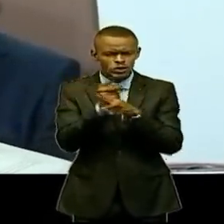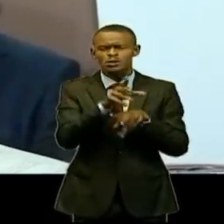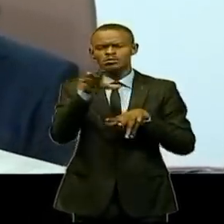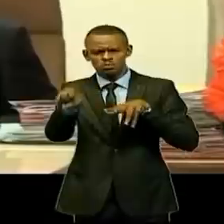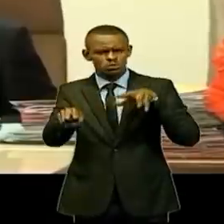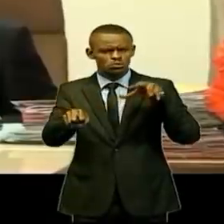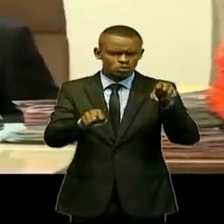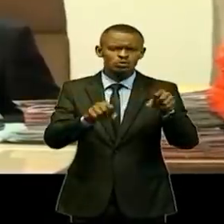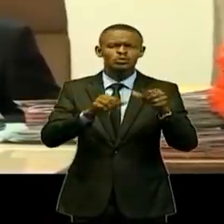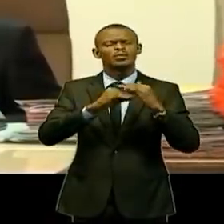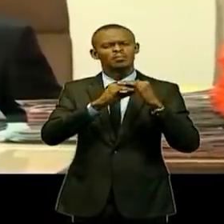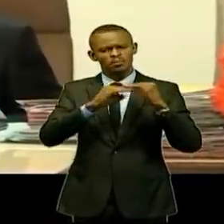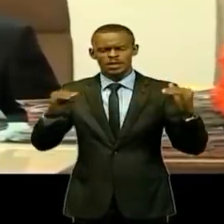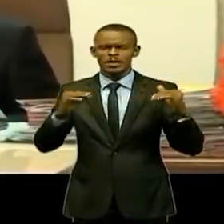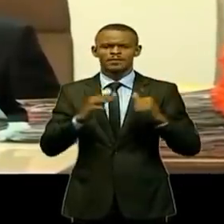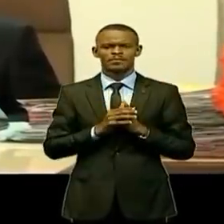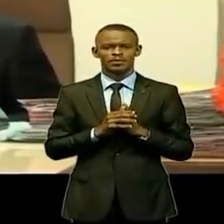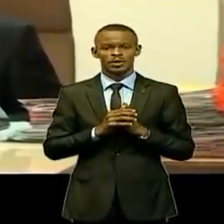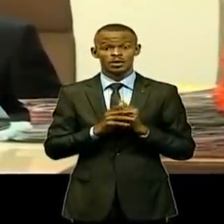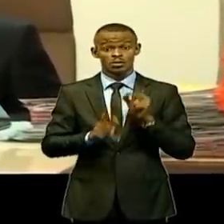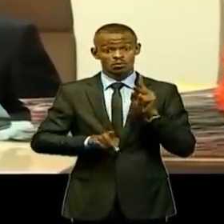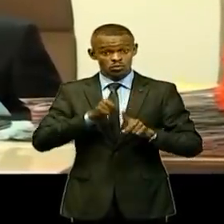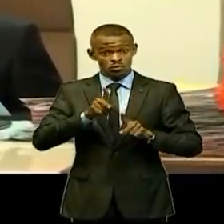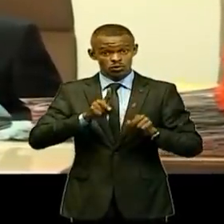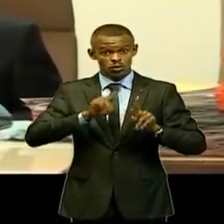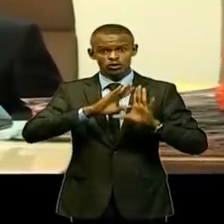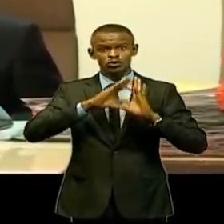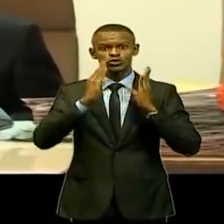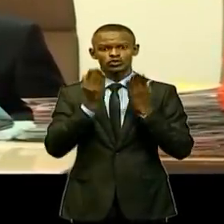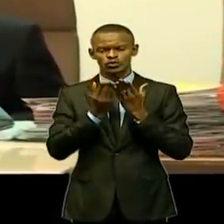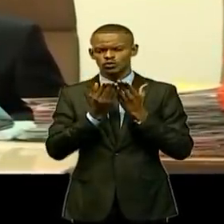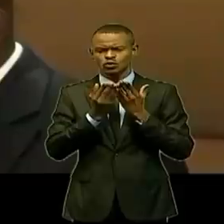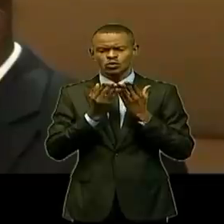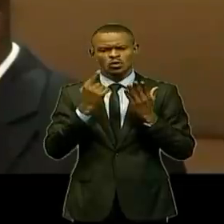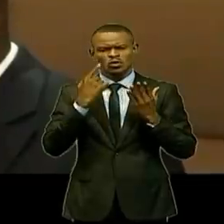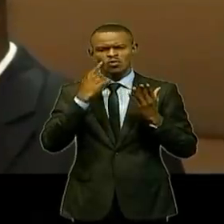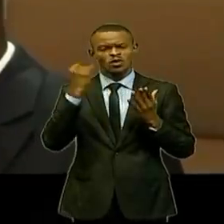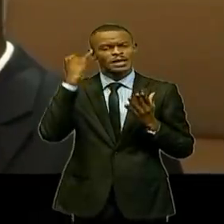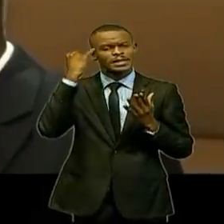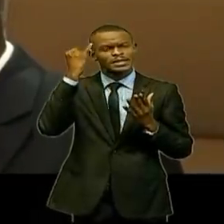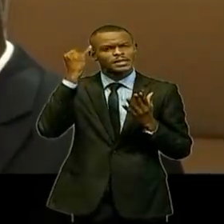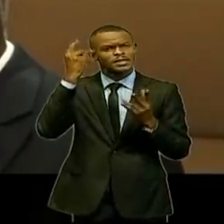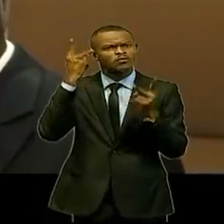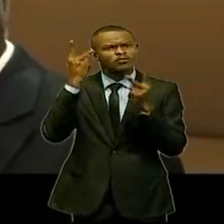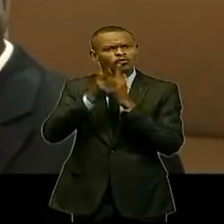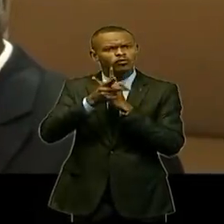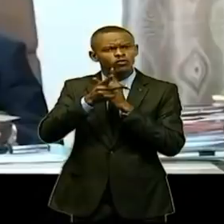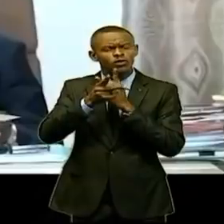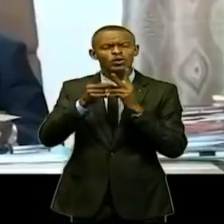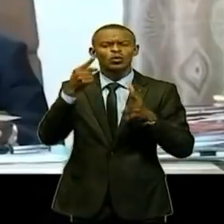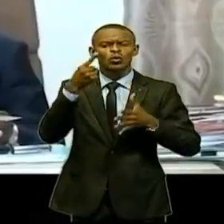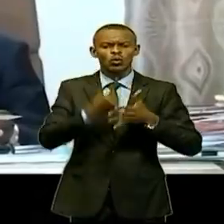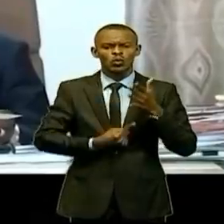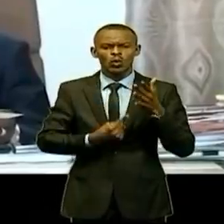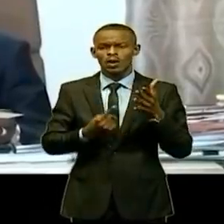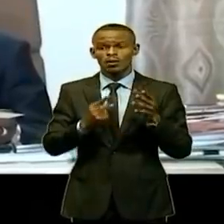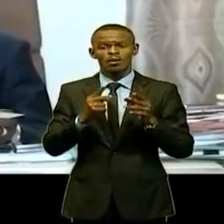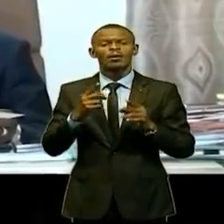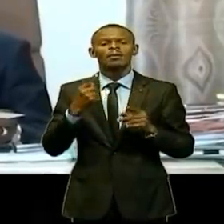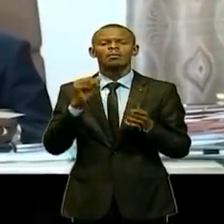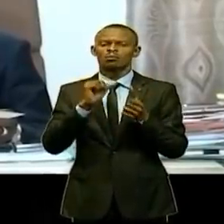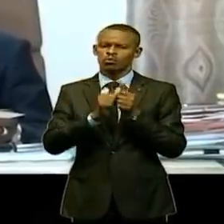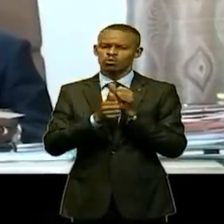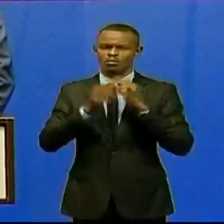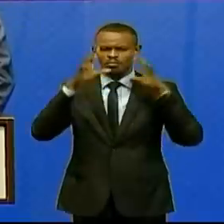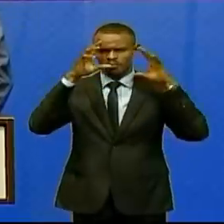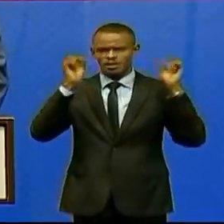été marqué par la pose de la première pierre des travaux de construction du port en eau profonde de Banana